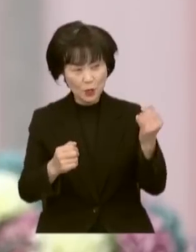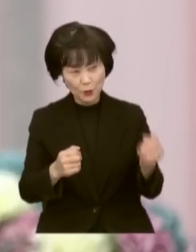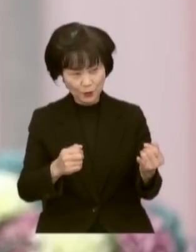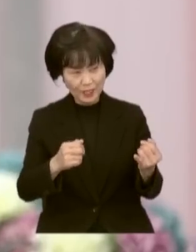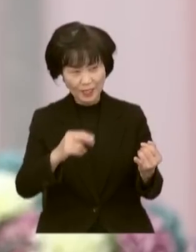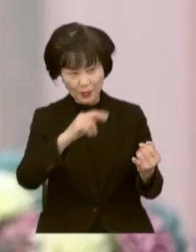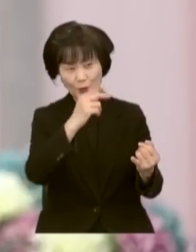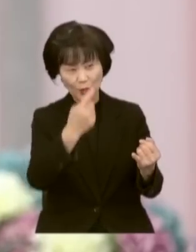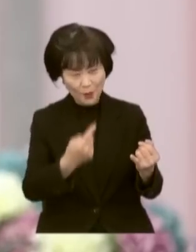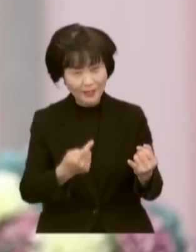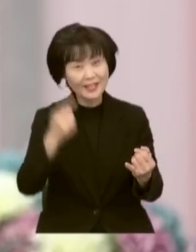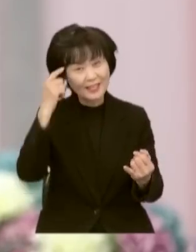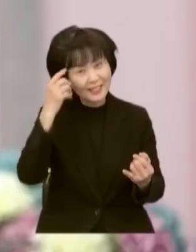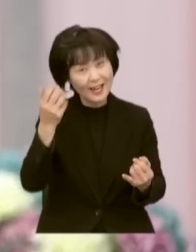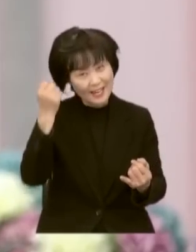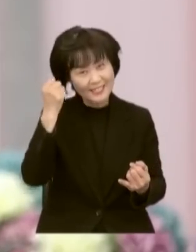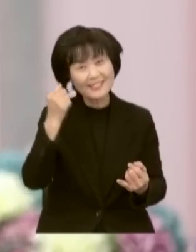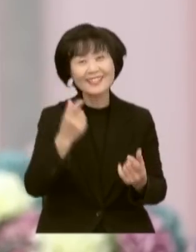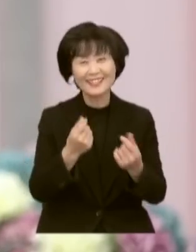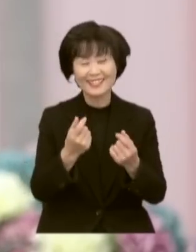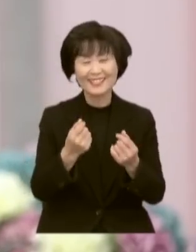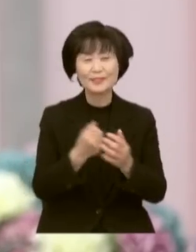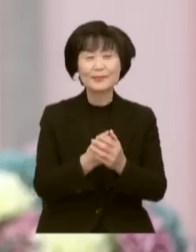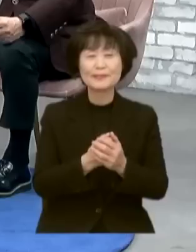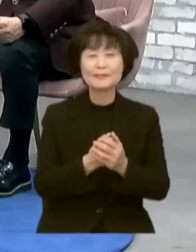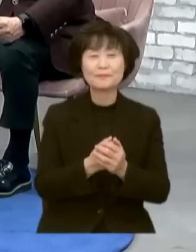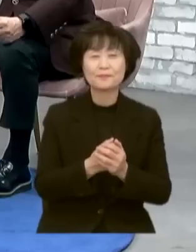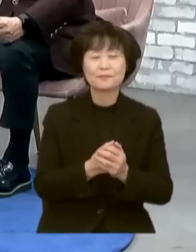돌아왔구나. 이제 생각을 했었을 텐데,